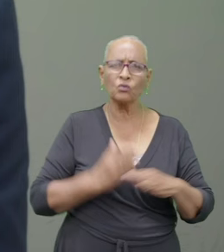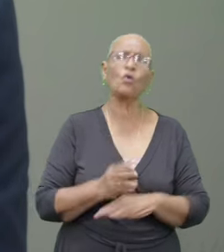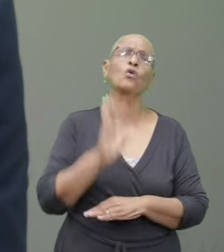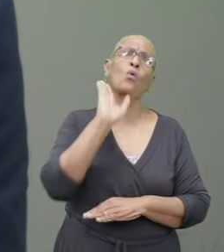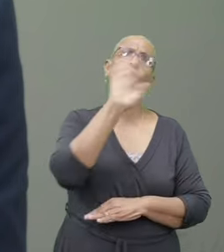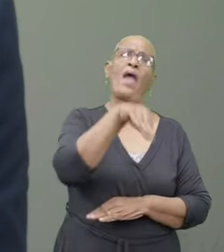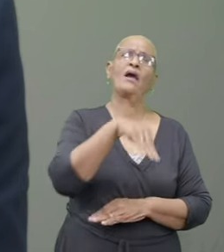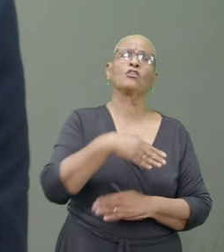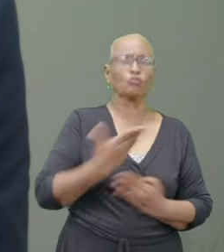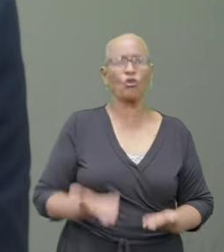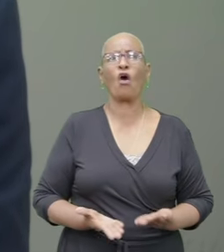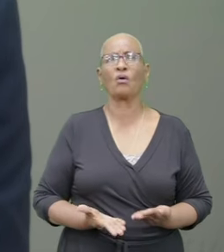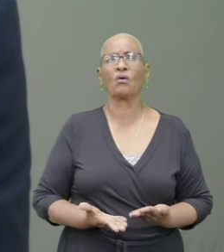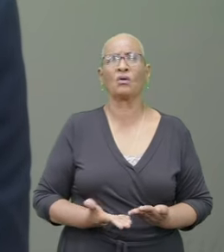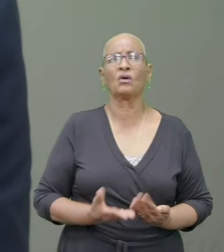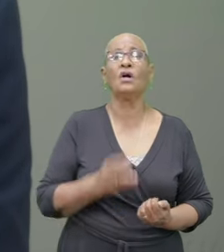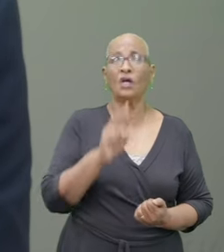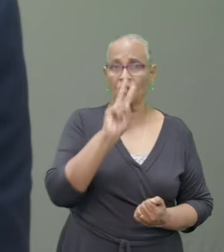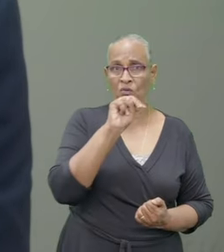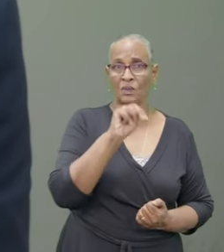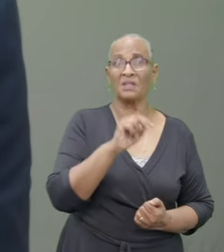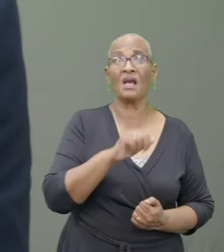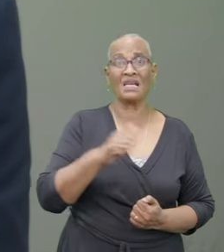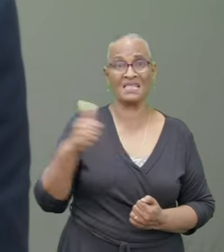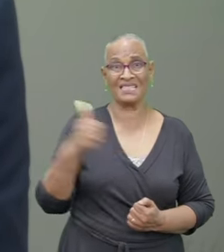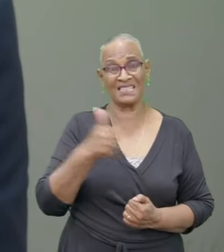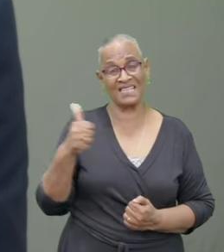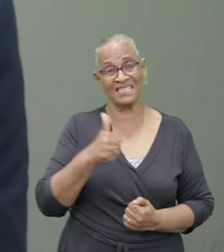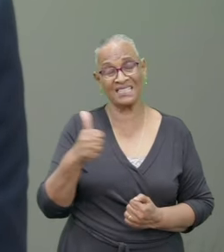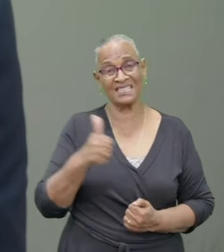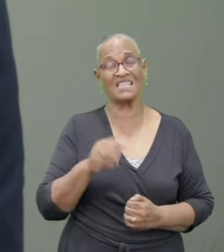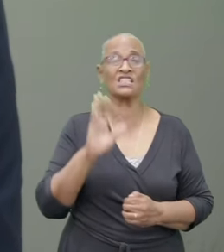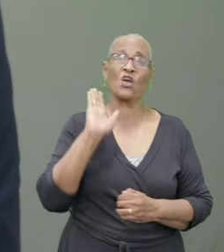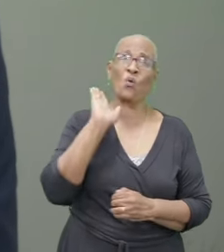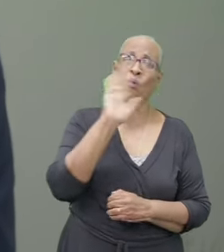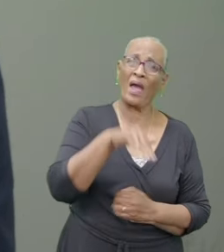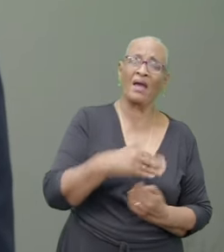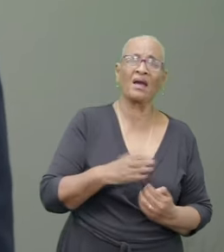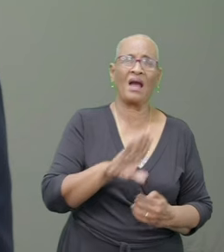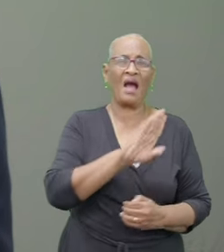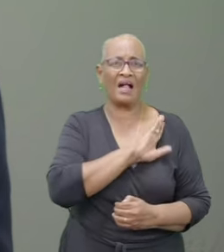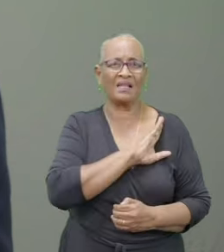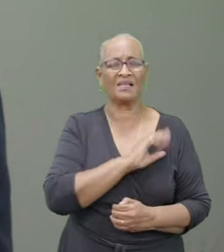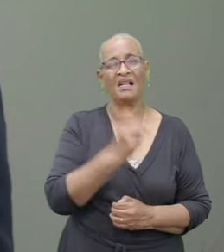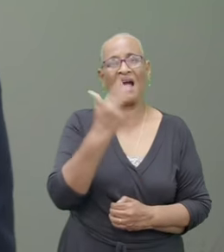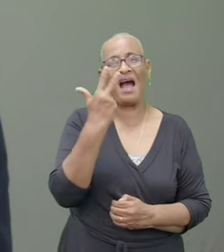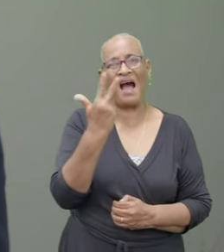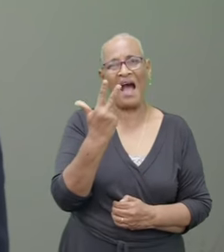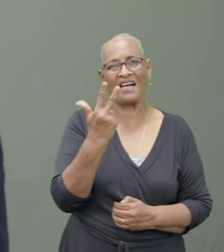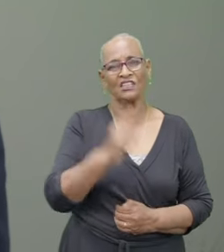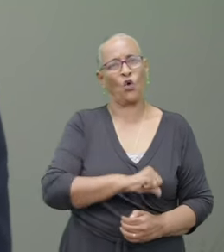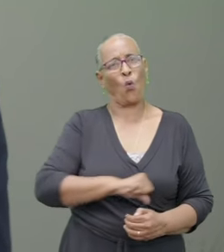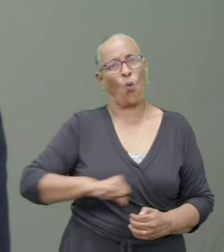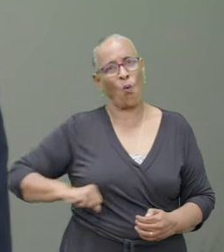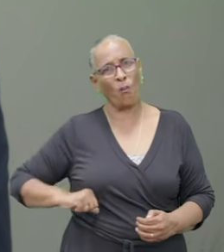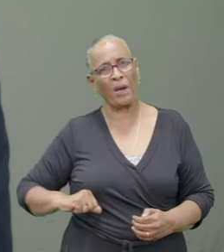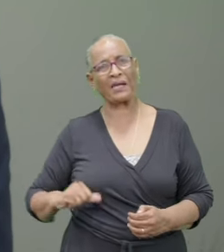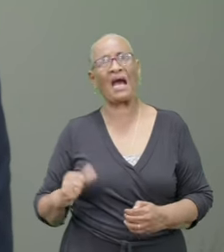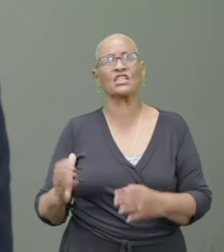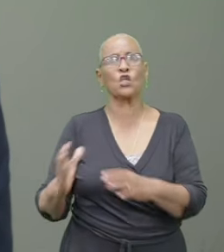zien we 266 algemeen verpleegkundigen vertrekken, maar u ziet ook 8